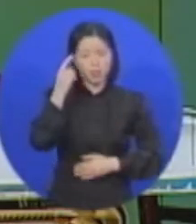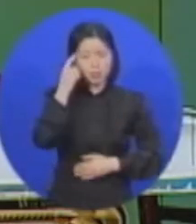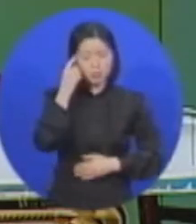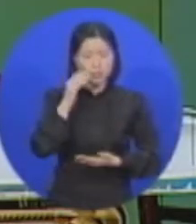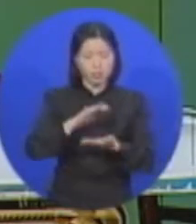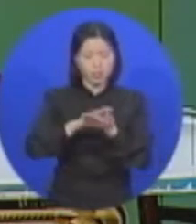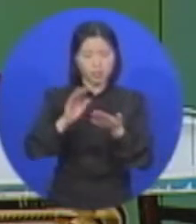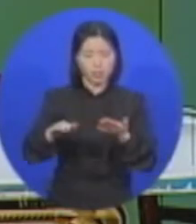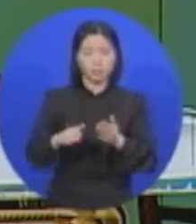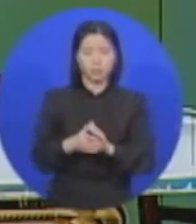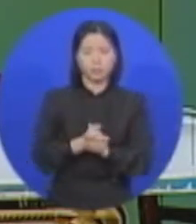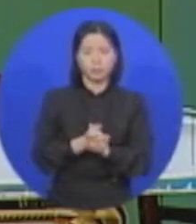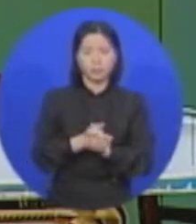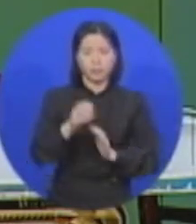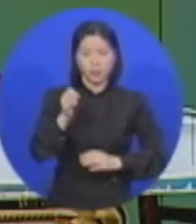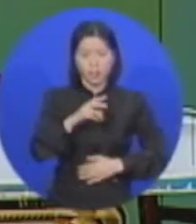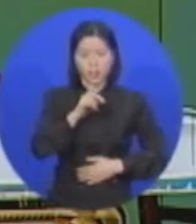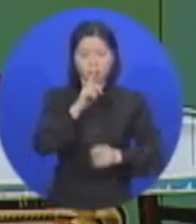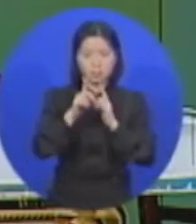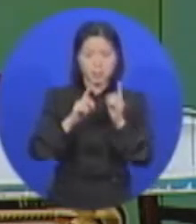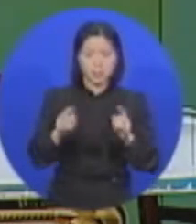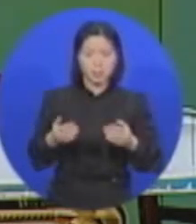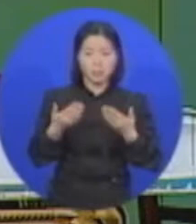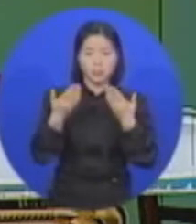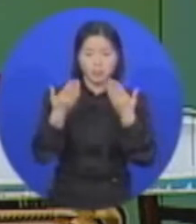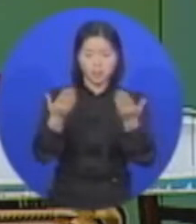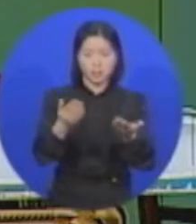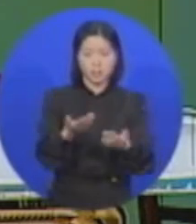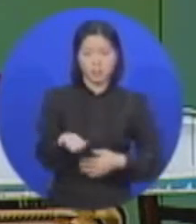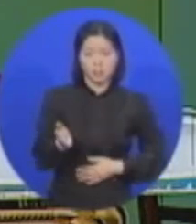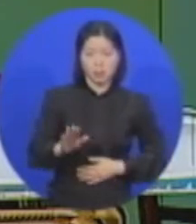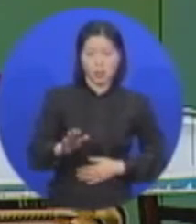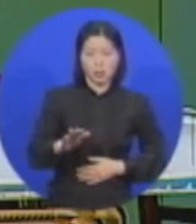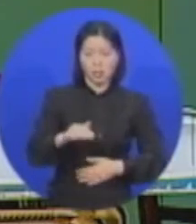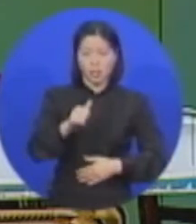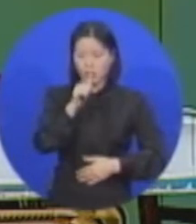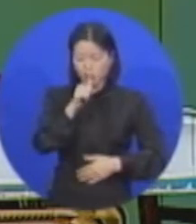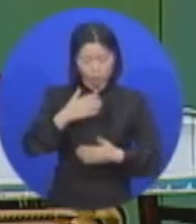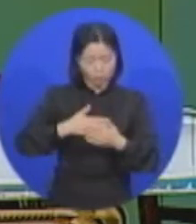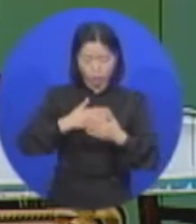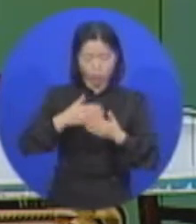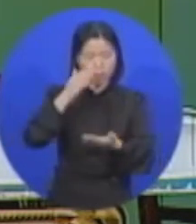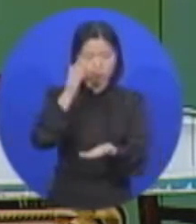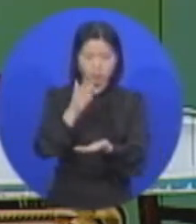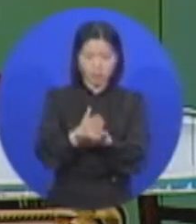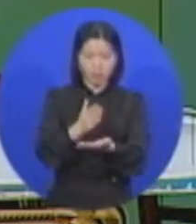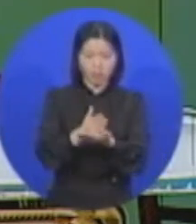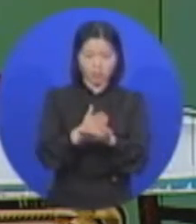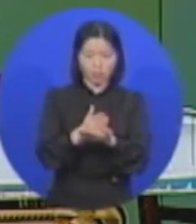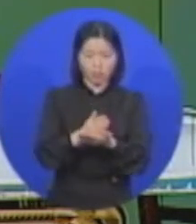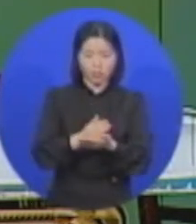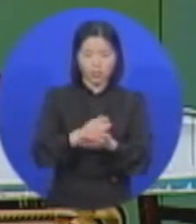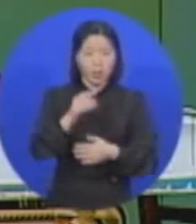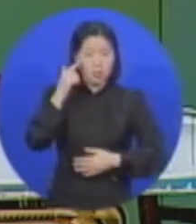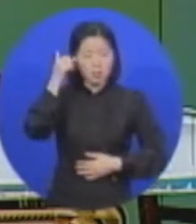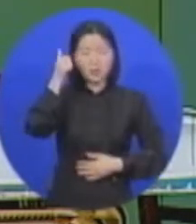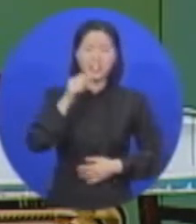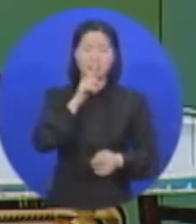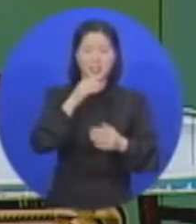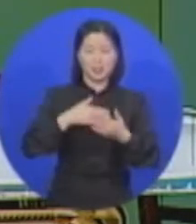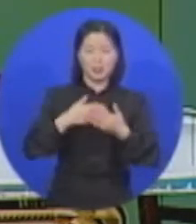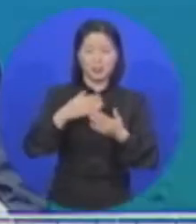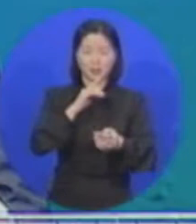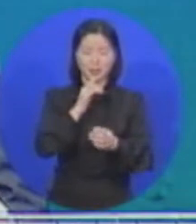그러나 여러분 다시 말씀을 드리지만 절대로 두려워 하지는 마세요 목사님이 지금 두렵게 말을 하면서